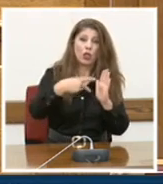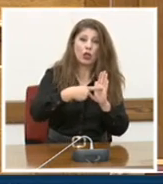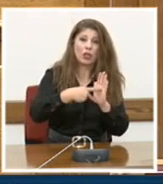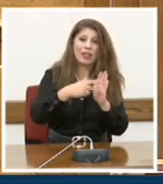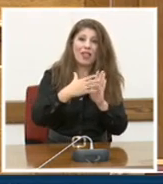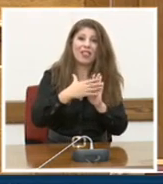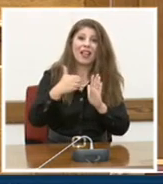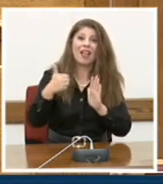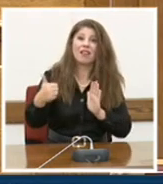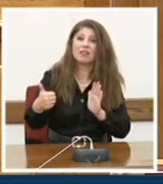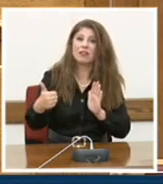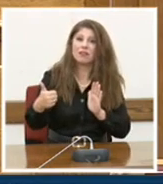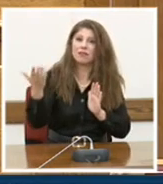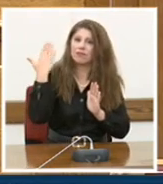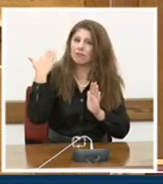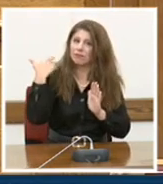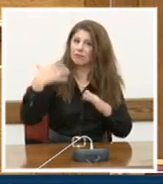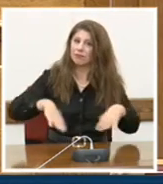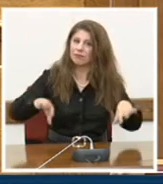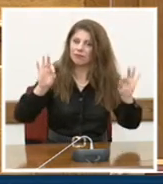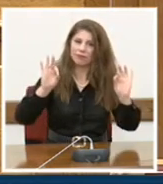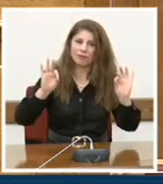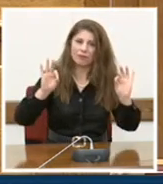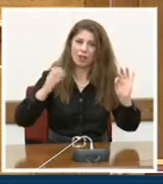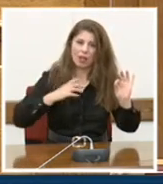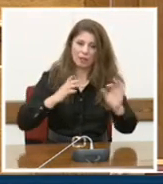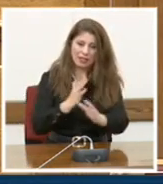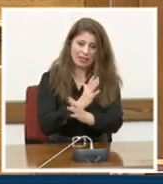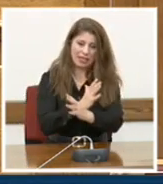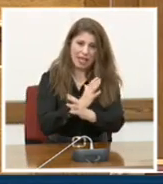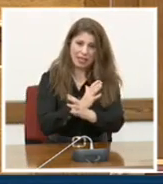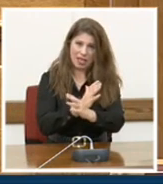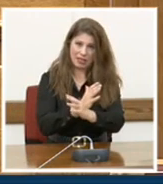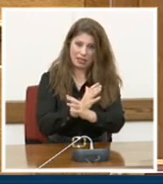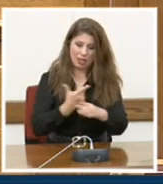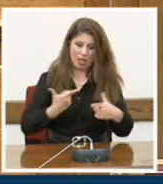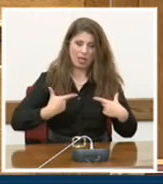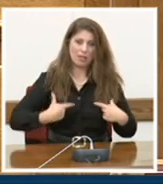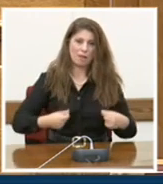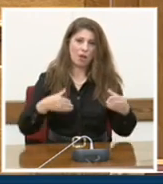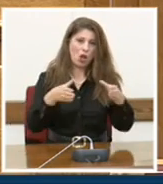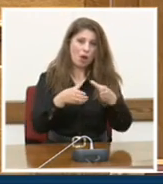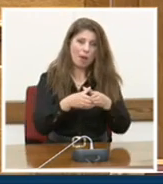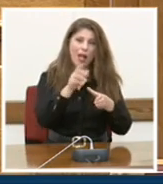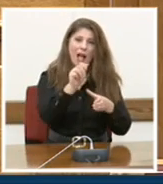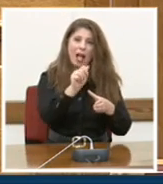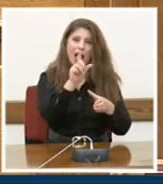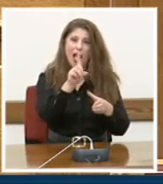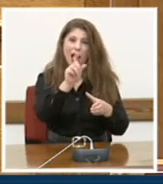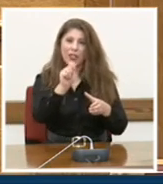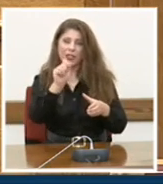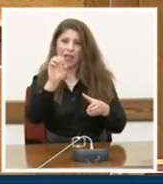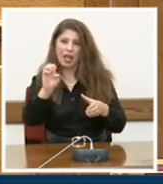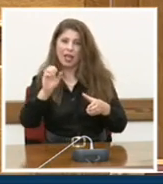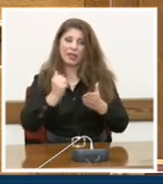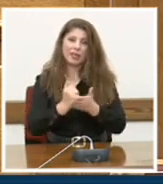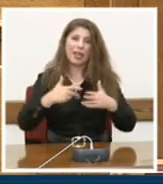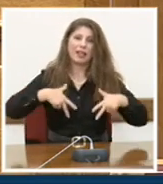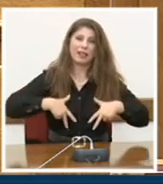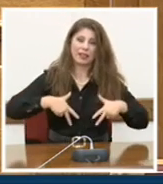2016. Ενώ θέσαμε στους εισαγγελείς, στα μέλη των ομάδων της ΑΔΑΕ και της κρατικής ασφάλειας